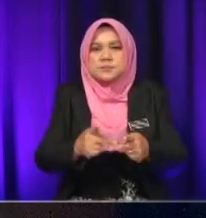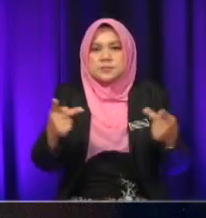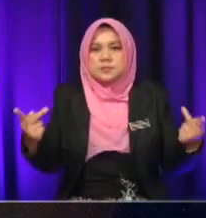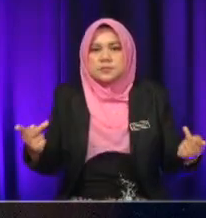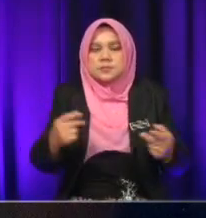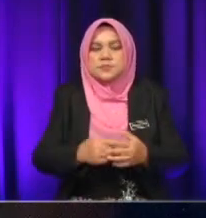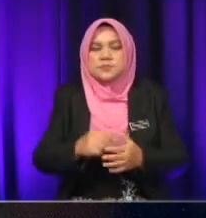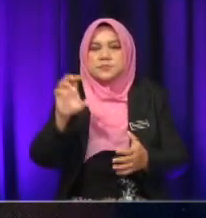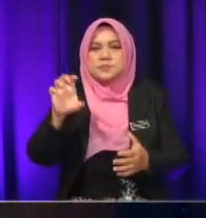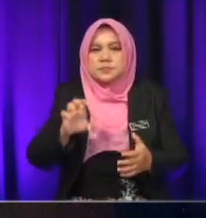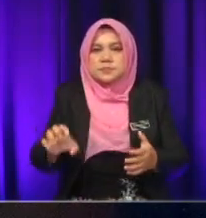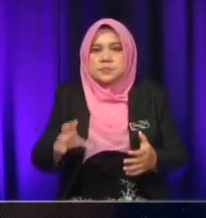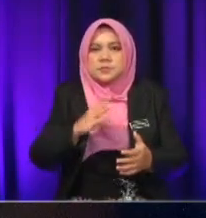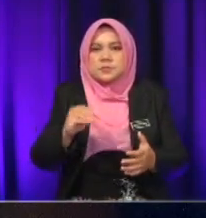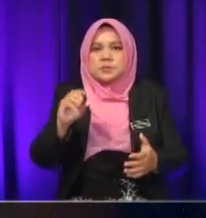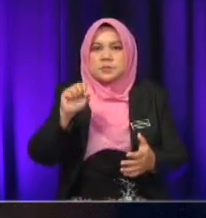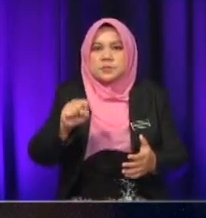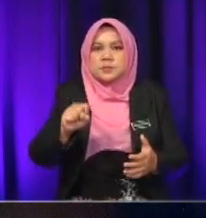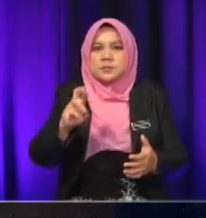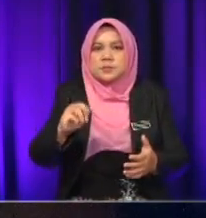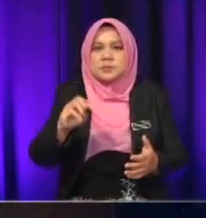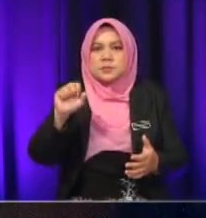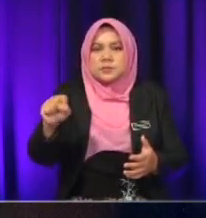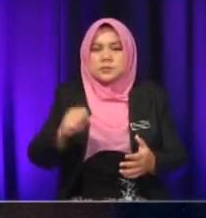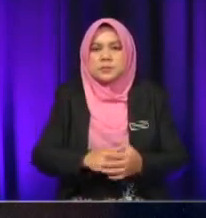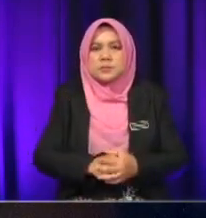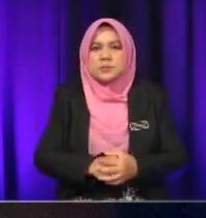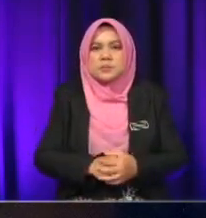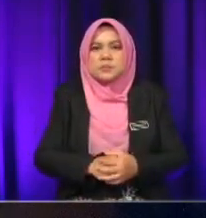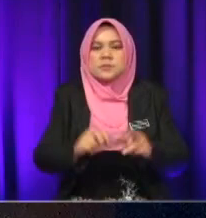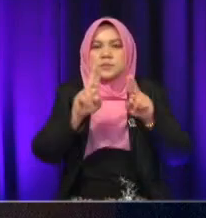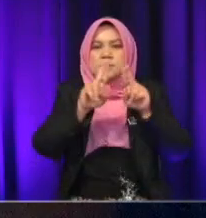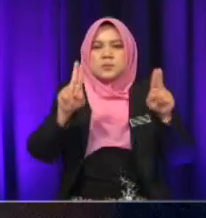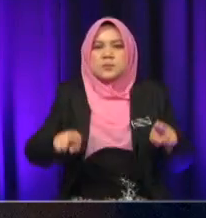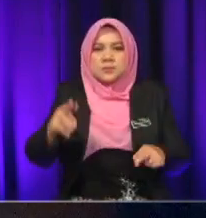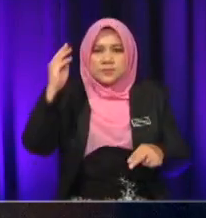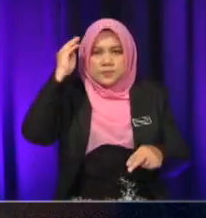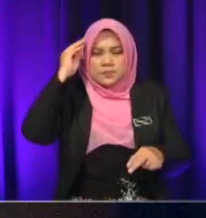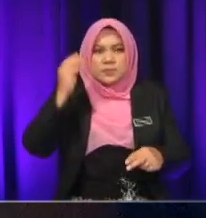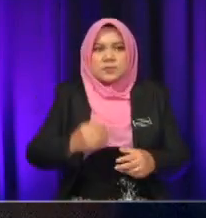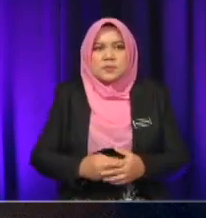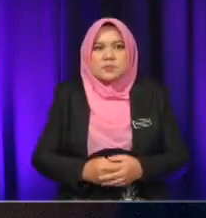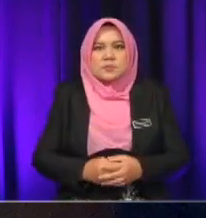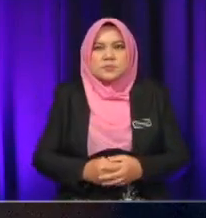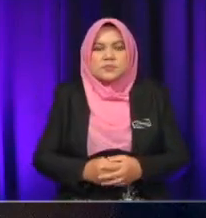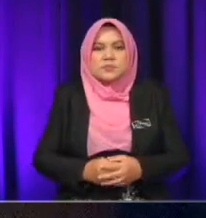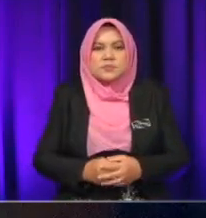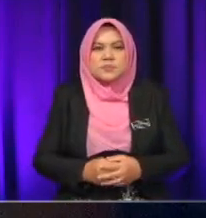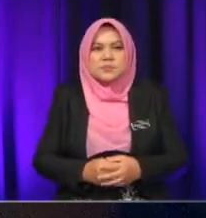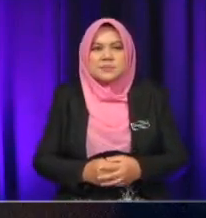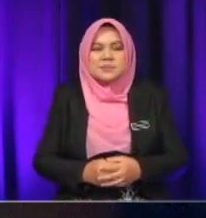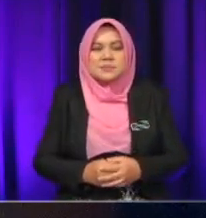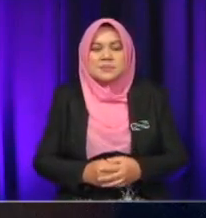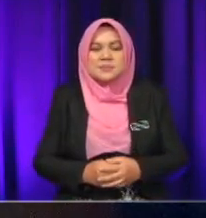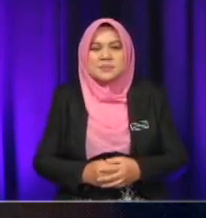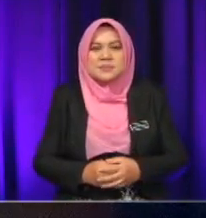media sosial. Okey, baiklah. Uji minda lagi lah Syafiqah. Alamak. Wah, macam karangan je cikgu. Itulah. Kali